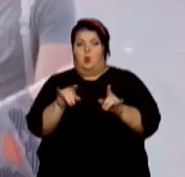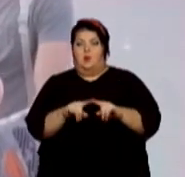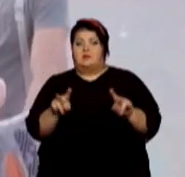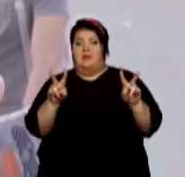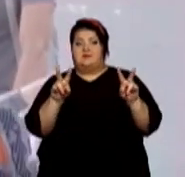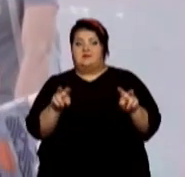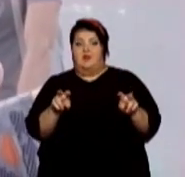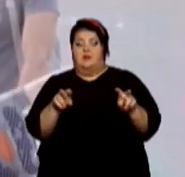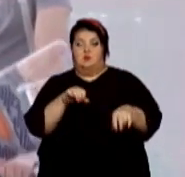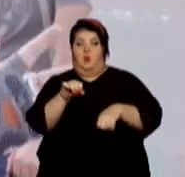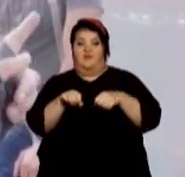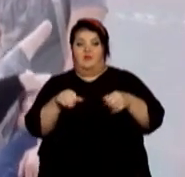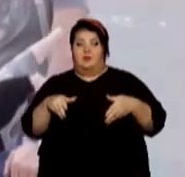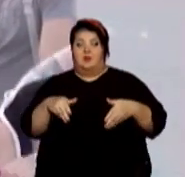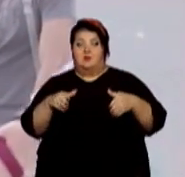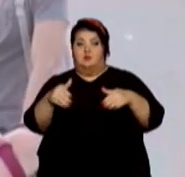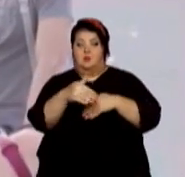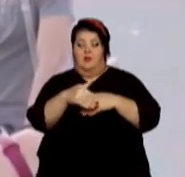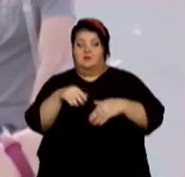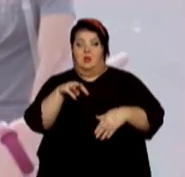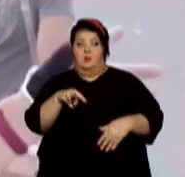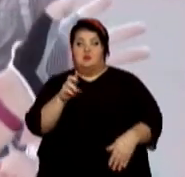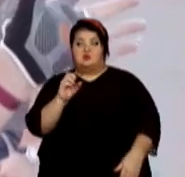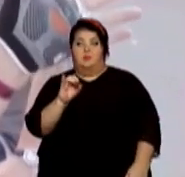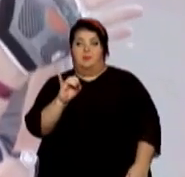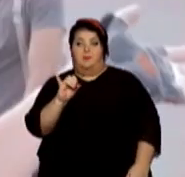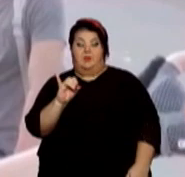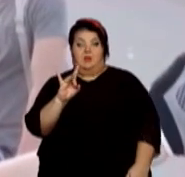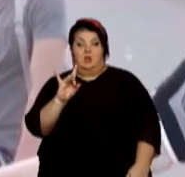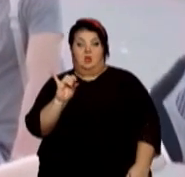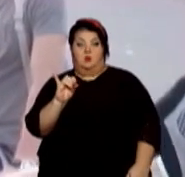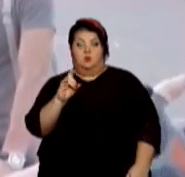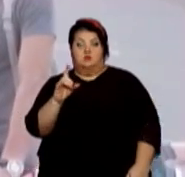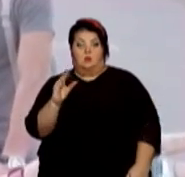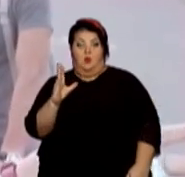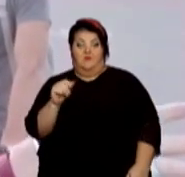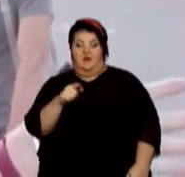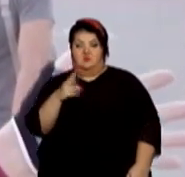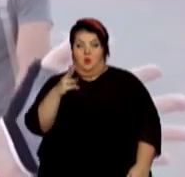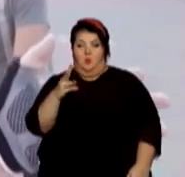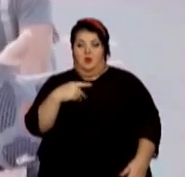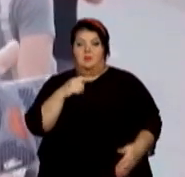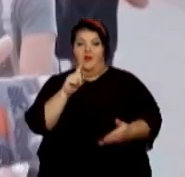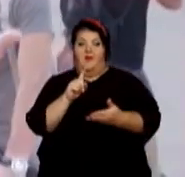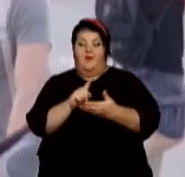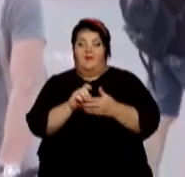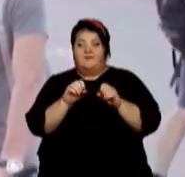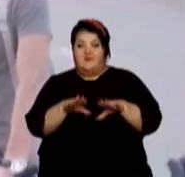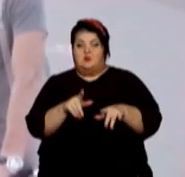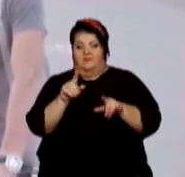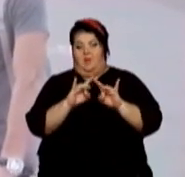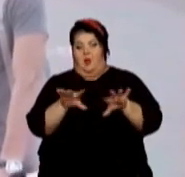звану велодоріжку по вулиці Маршала Бірюзова. І в цьому відео ми вирішили вам пояснити, чому це